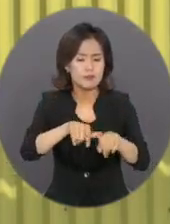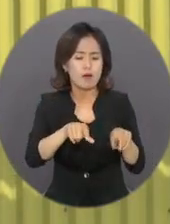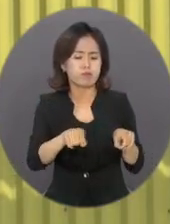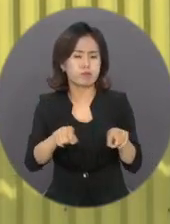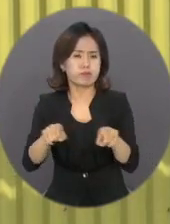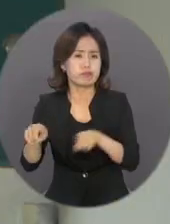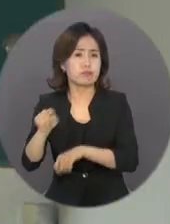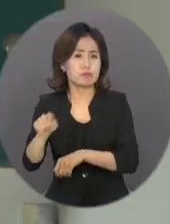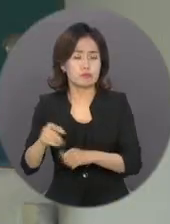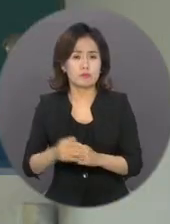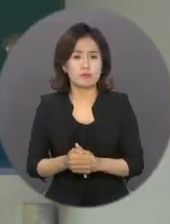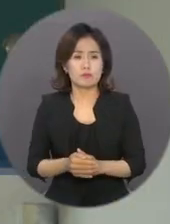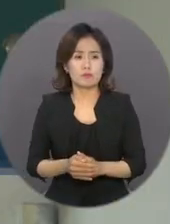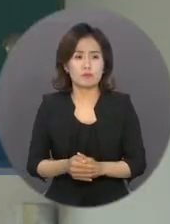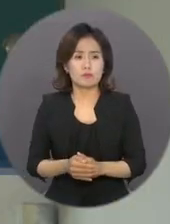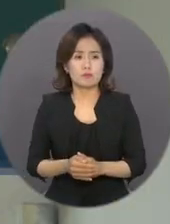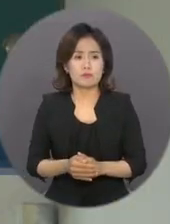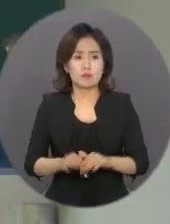지체했었습니다